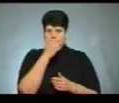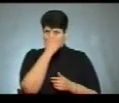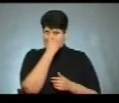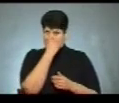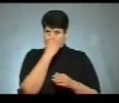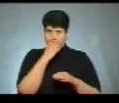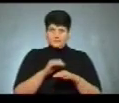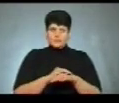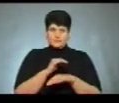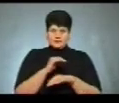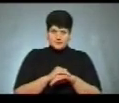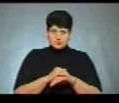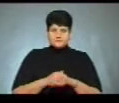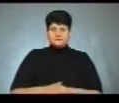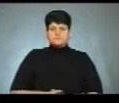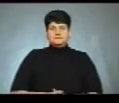вечора.